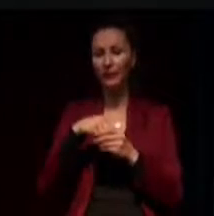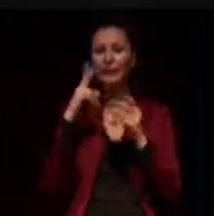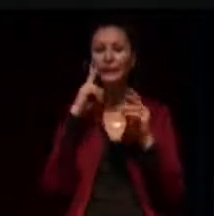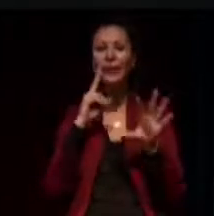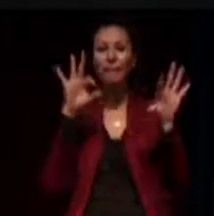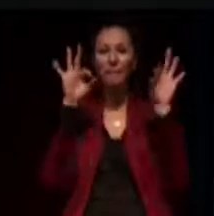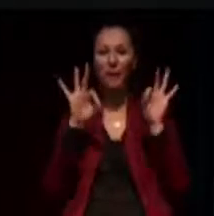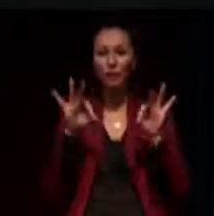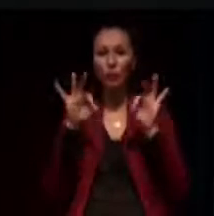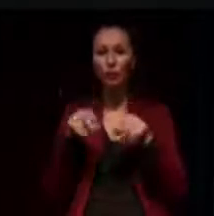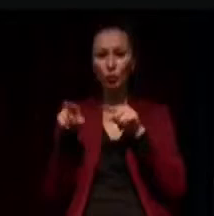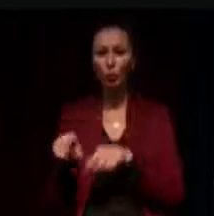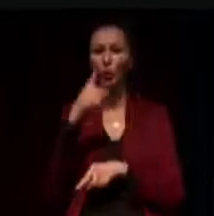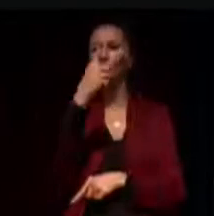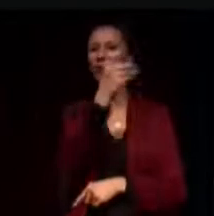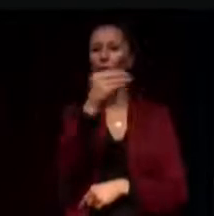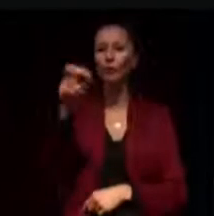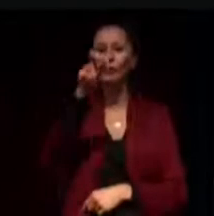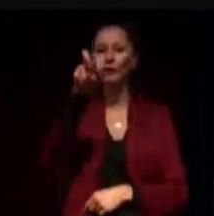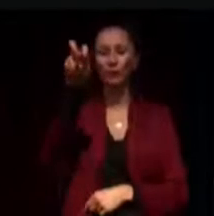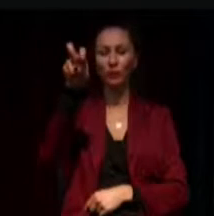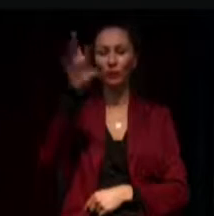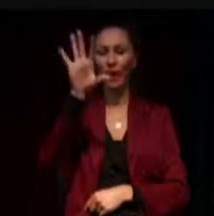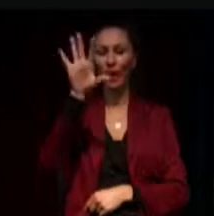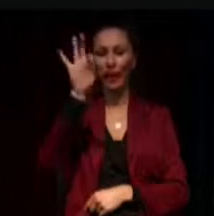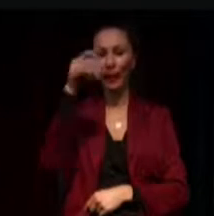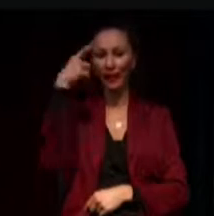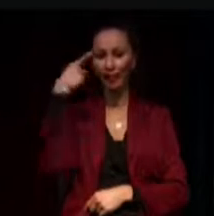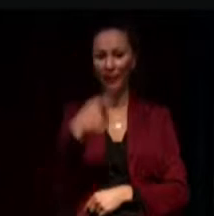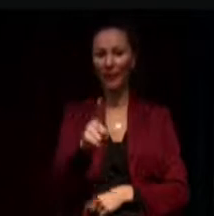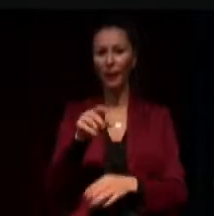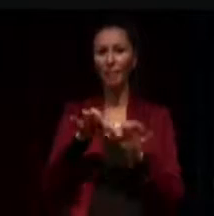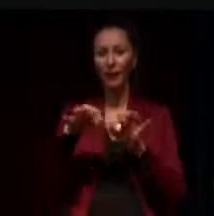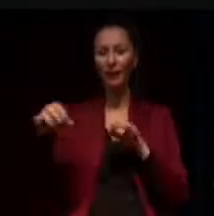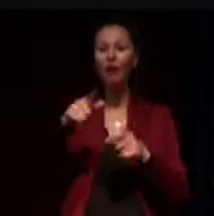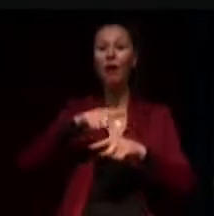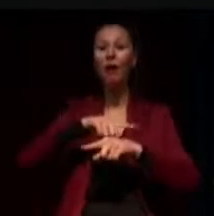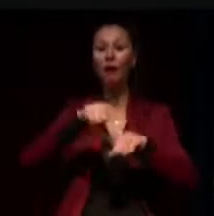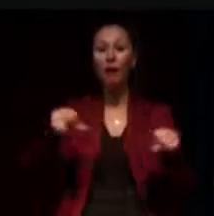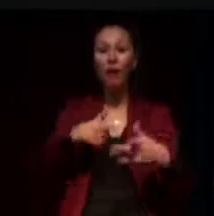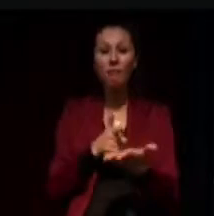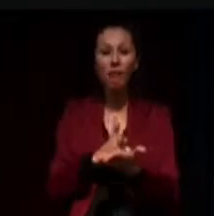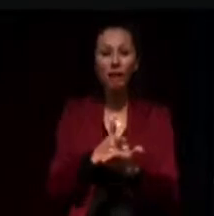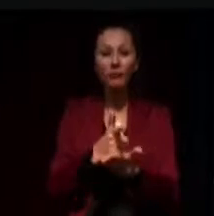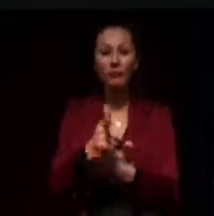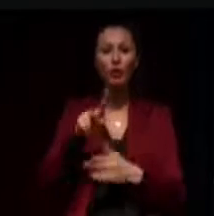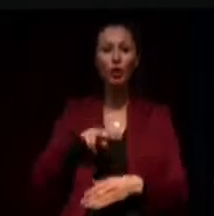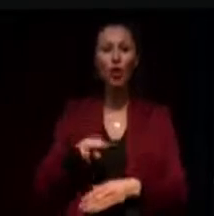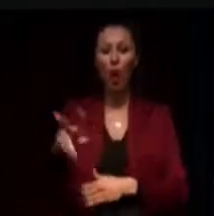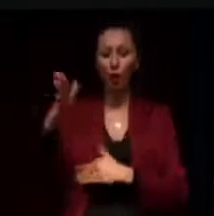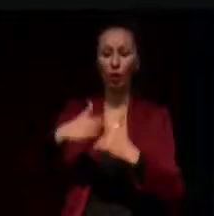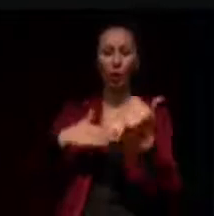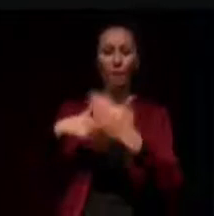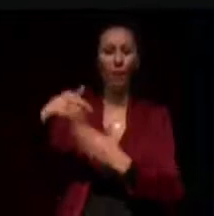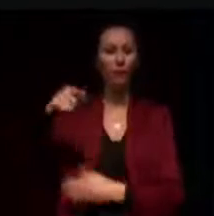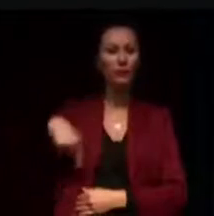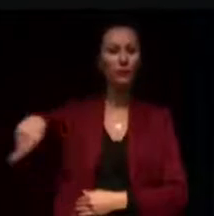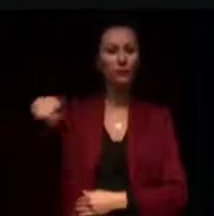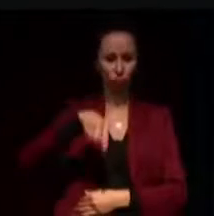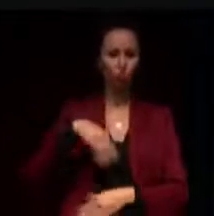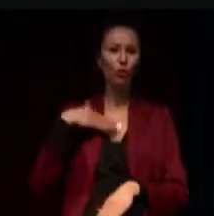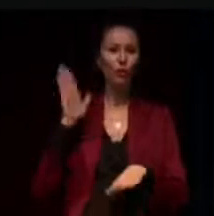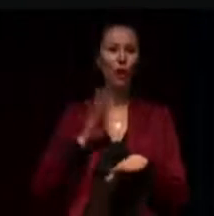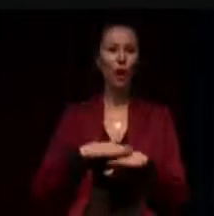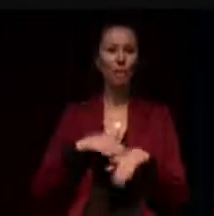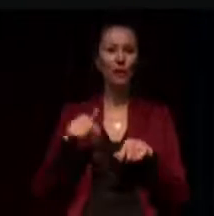stabilizasyon ve 1 milyon 850 bin metrekare arazi yolu kaplaması uyguladık. Bunları